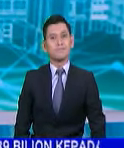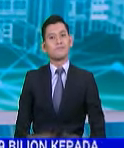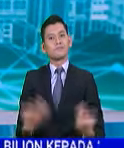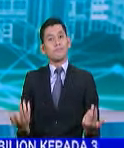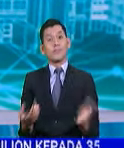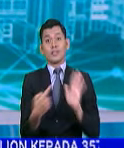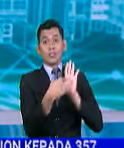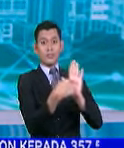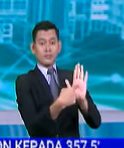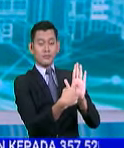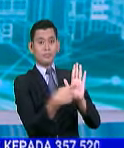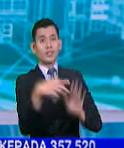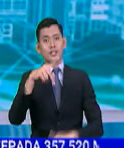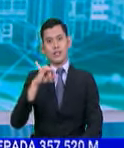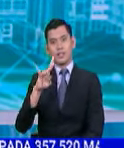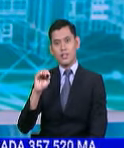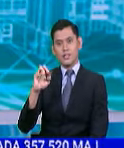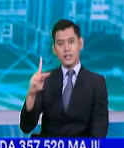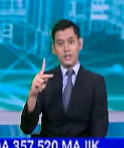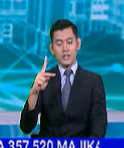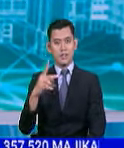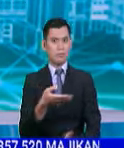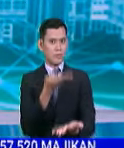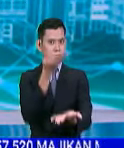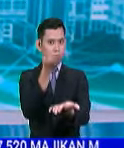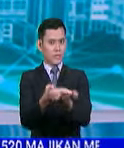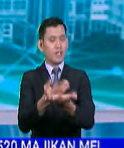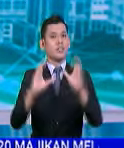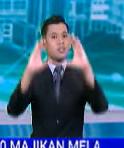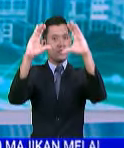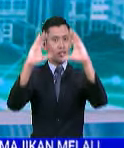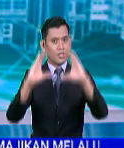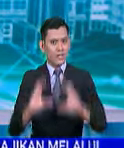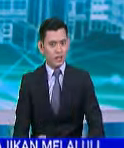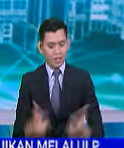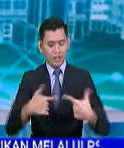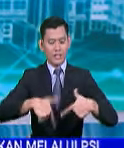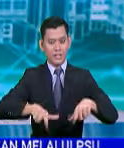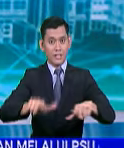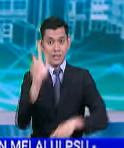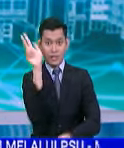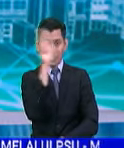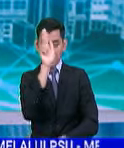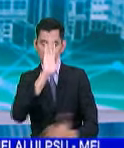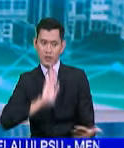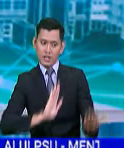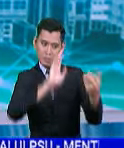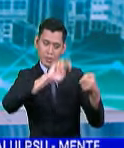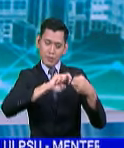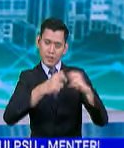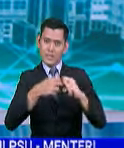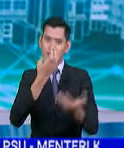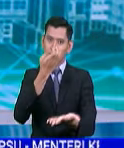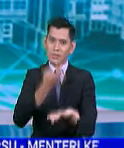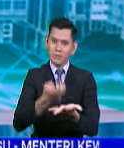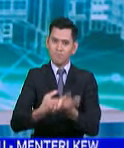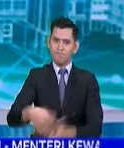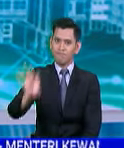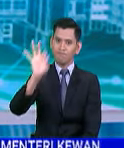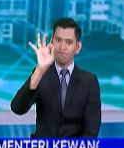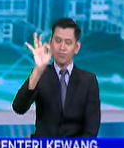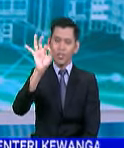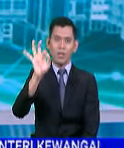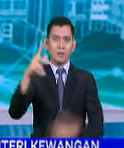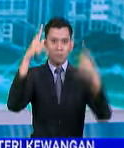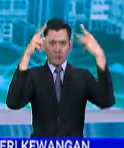Prestasi pertumbuhan KDNK membuktikan langkah yang dilaksanakan kerajaan bagi menangani krisis ekonomi semakin membuahkan hasil.